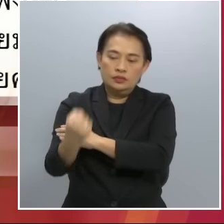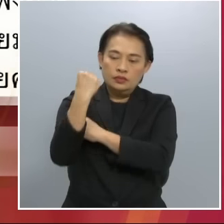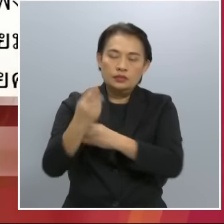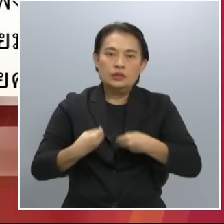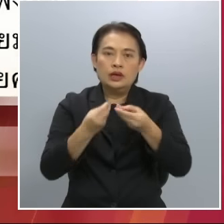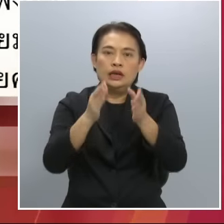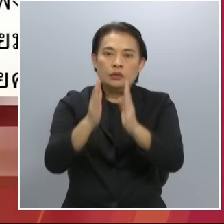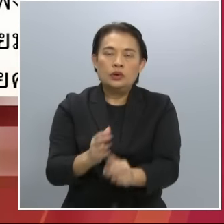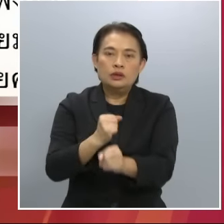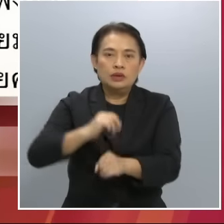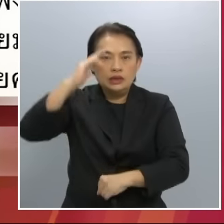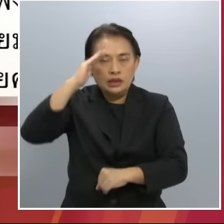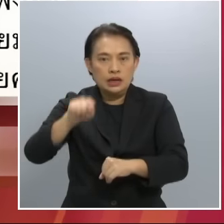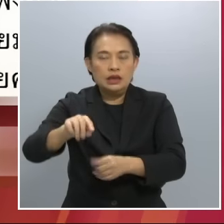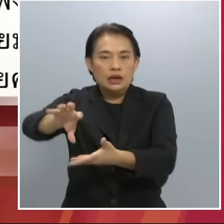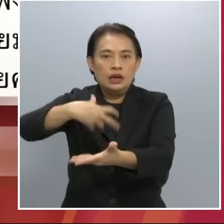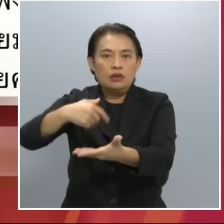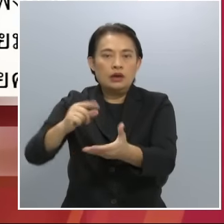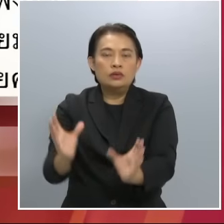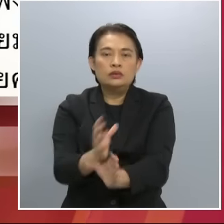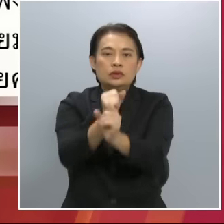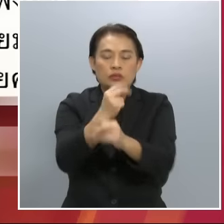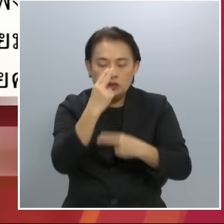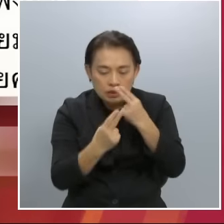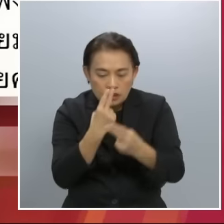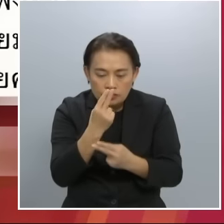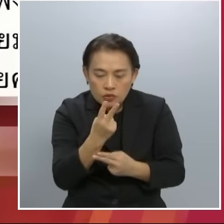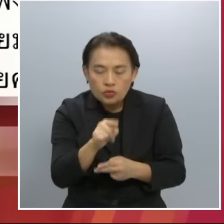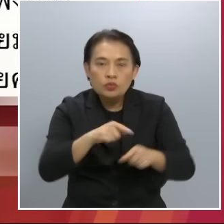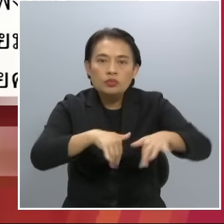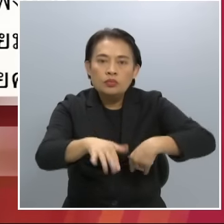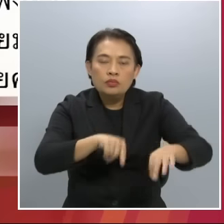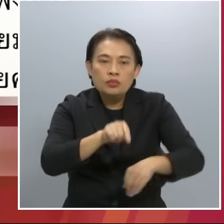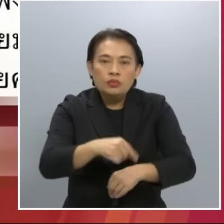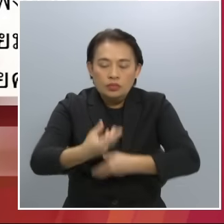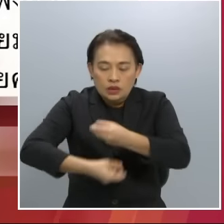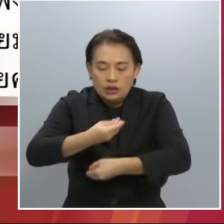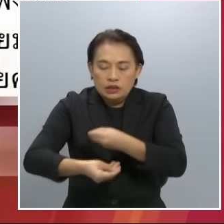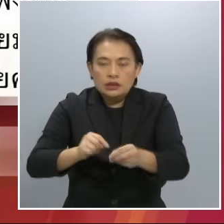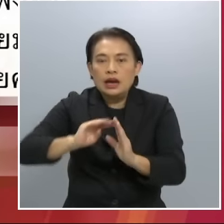รับฟังบรรยายสรุปสถานการณ์และก็ไปเยี่ยมประชาชนในพื้นที่และติดตามการค้าชายแดน